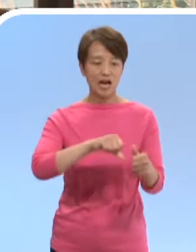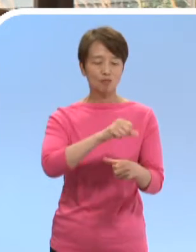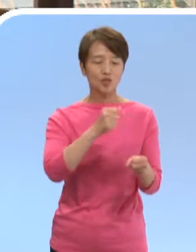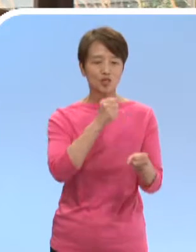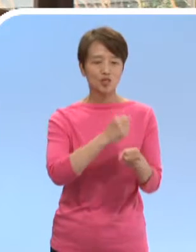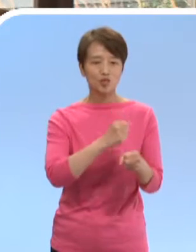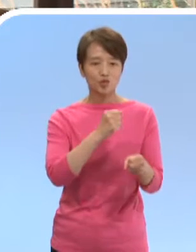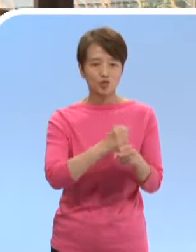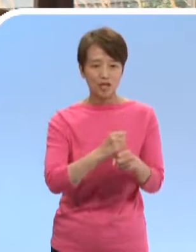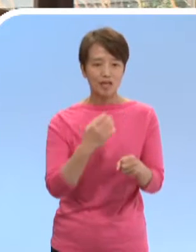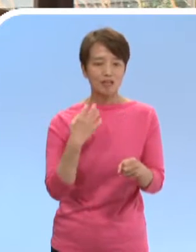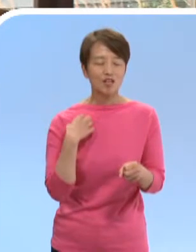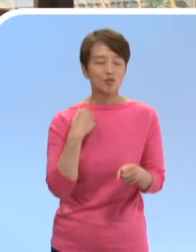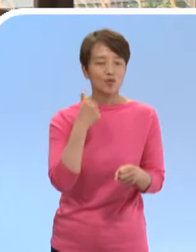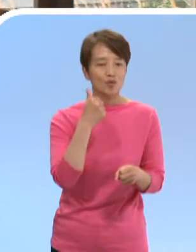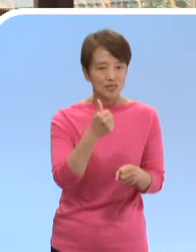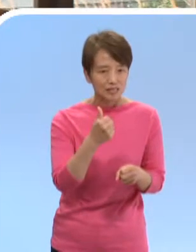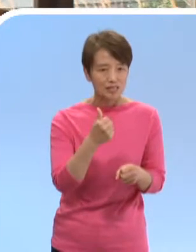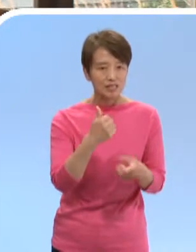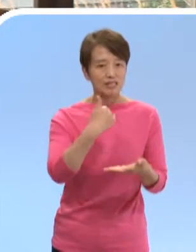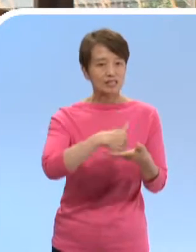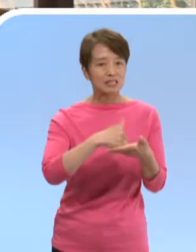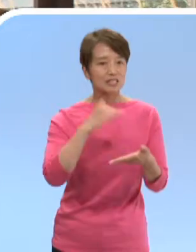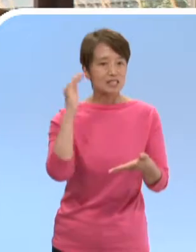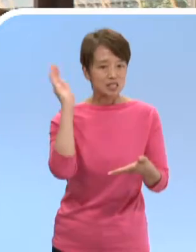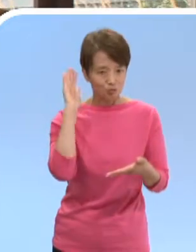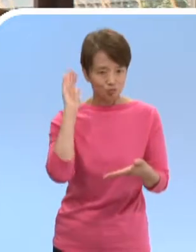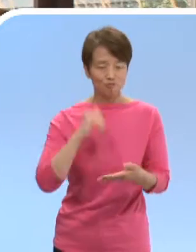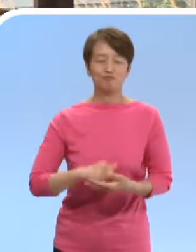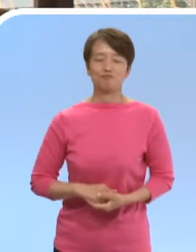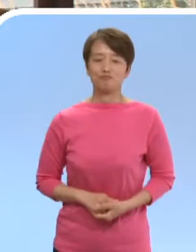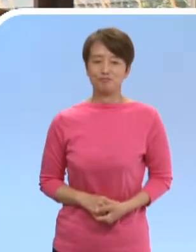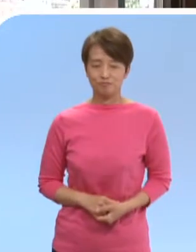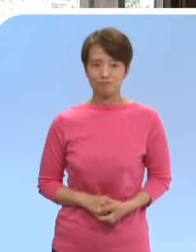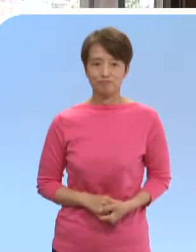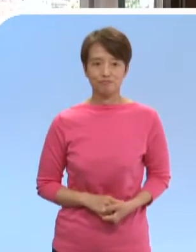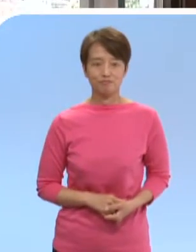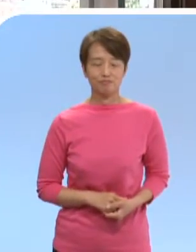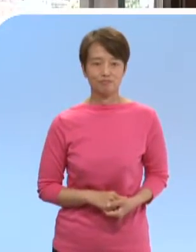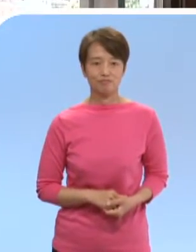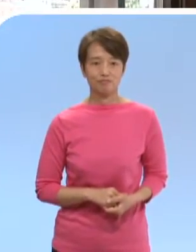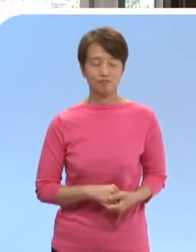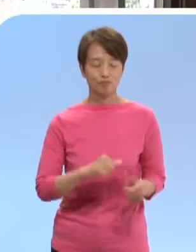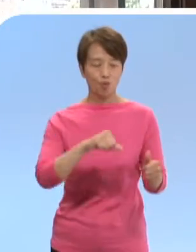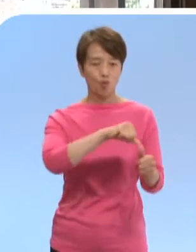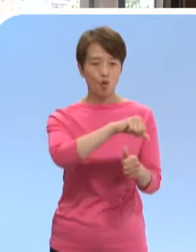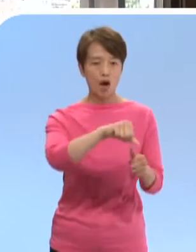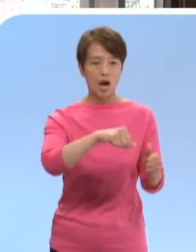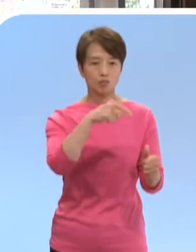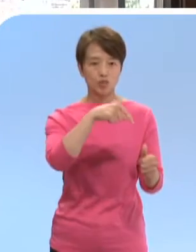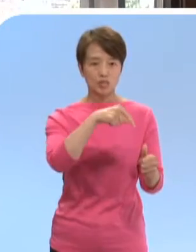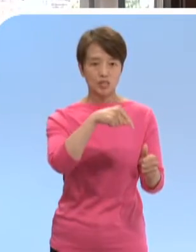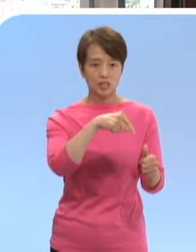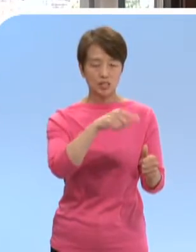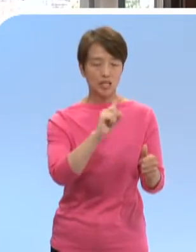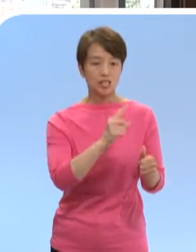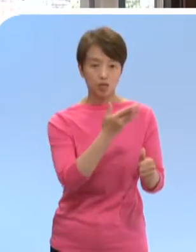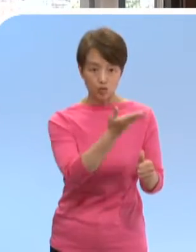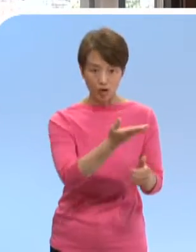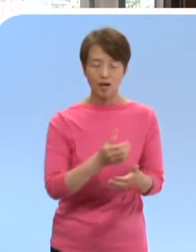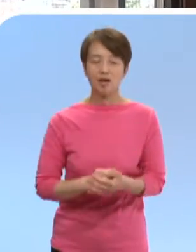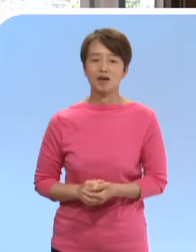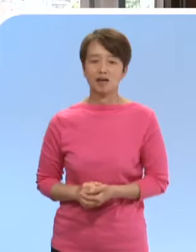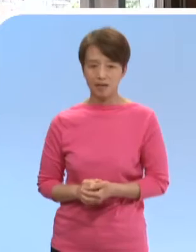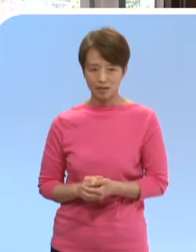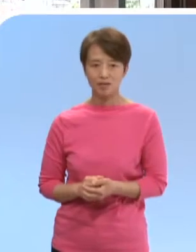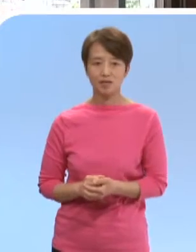このアプリを作った県の担当者に詳しく聞いてみましょう。 まずこの兵庫いい県民ってどういったものなん